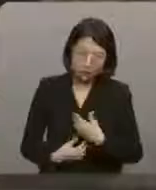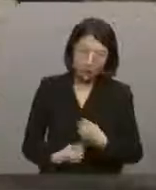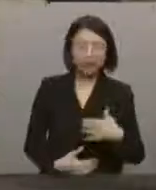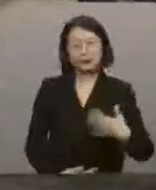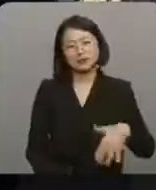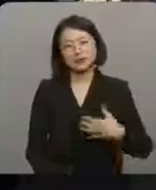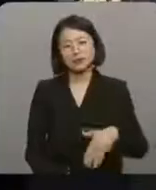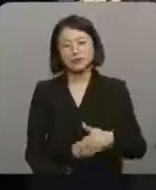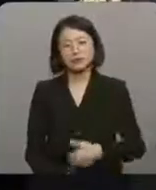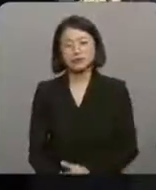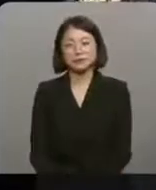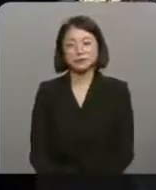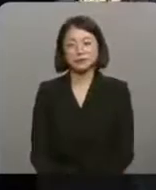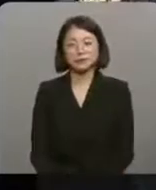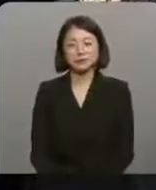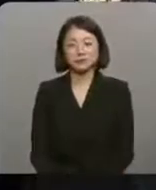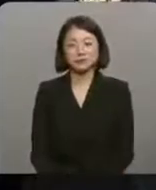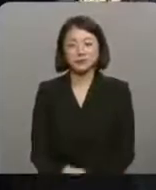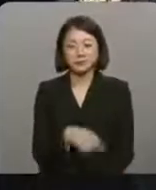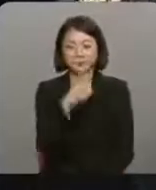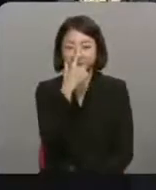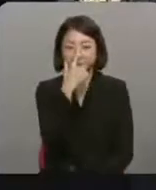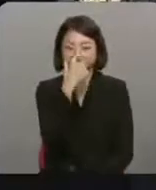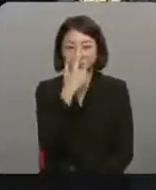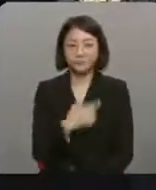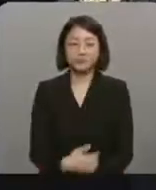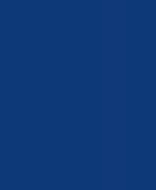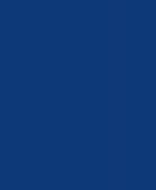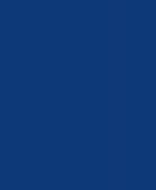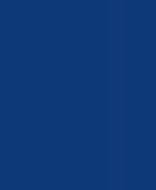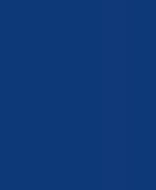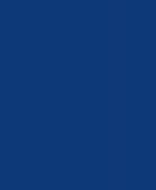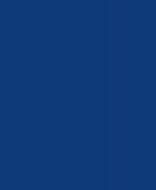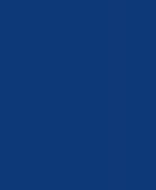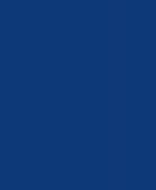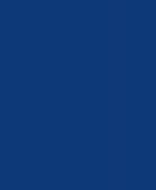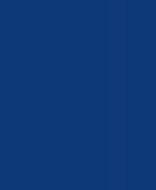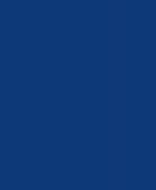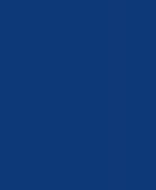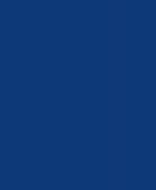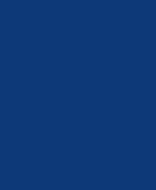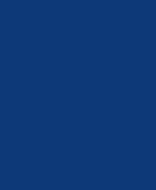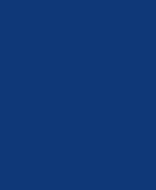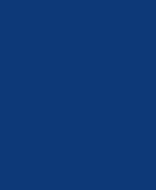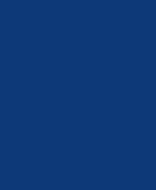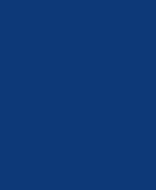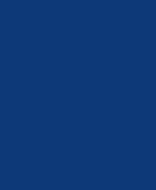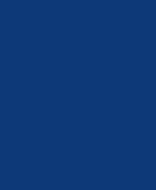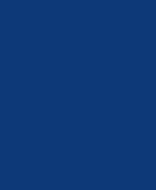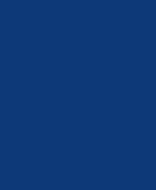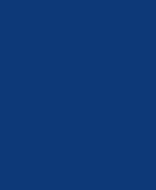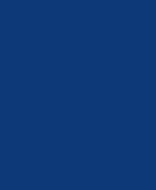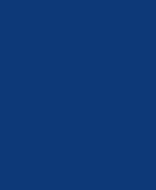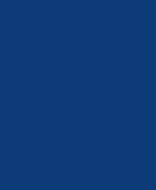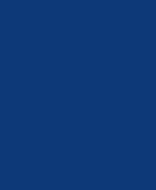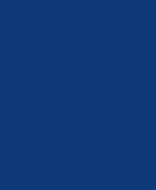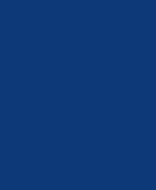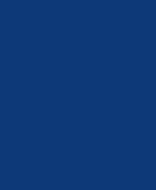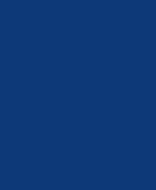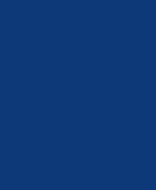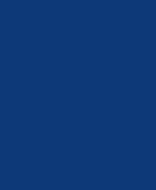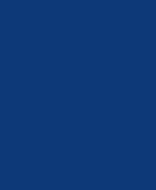보입니다 kbs 뉴스 정상 일입니다 아 방법 c5